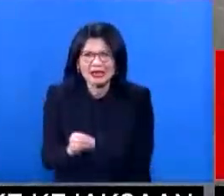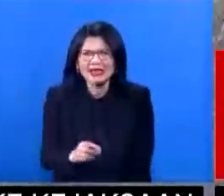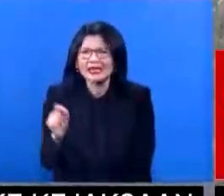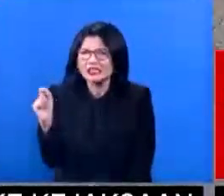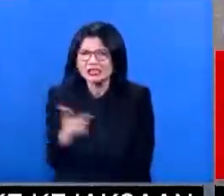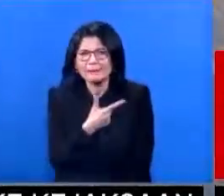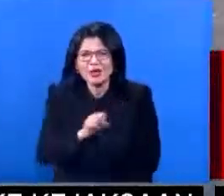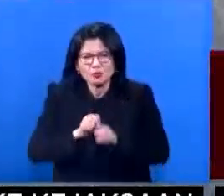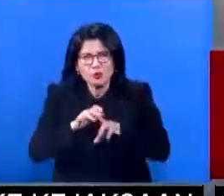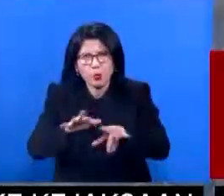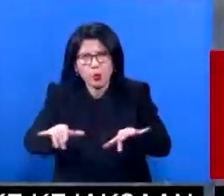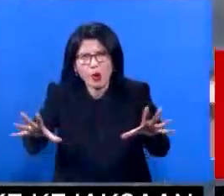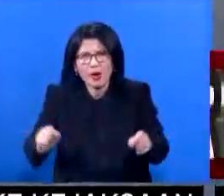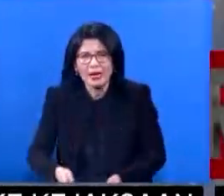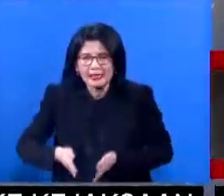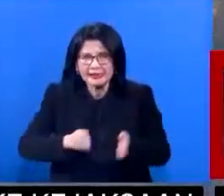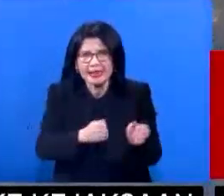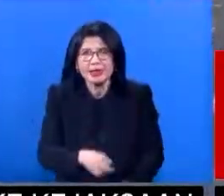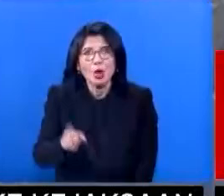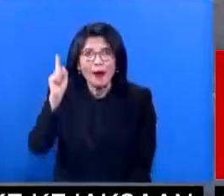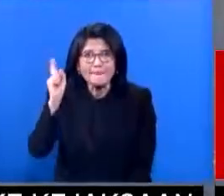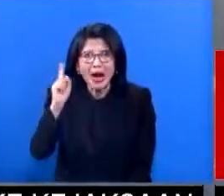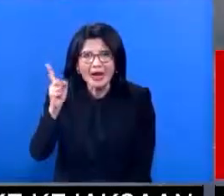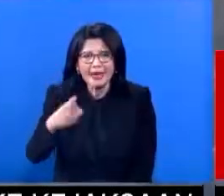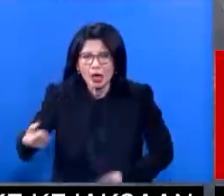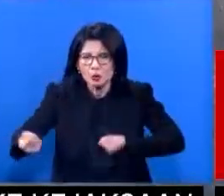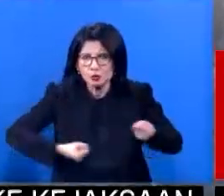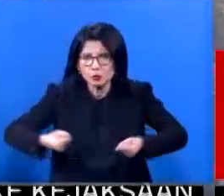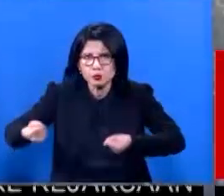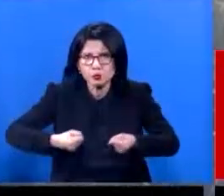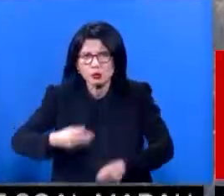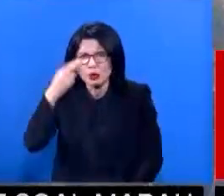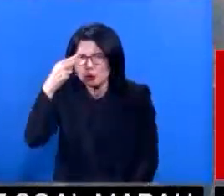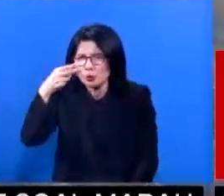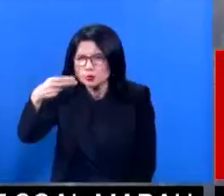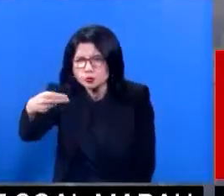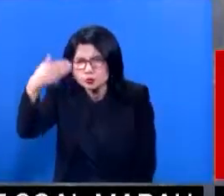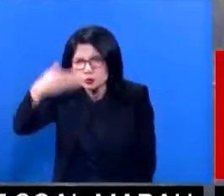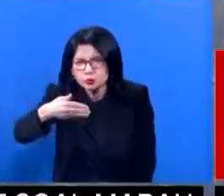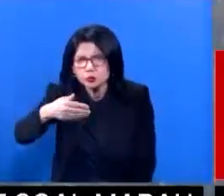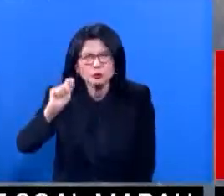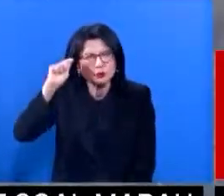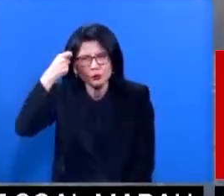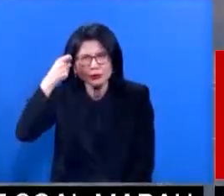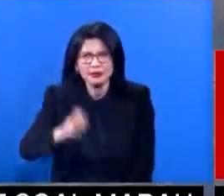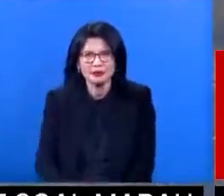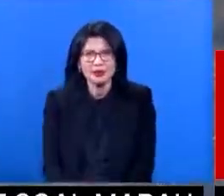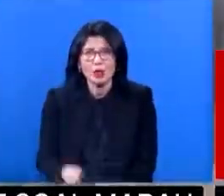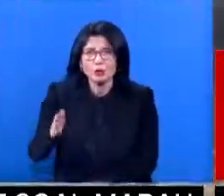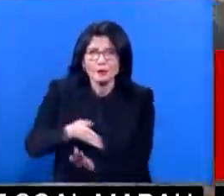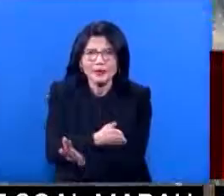ke tepi jalan raya. Kondisi ini membahayakan para pengendara lantaran jarak pandang menjadi terbatas. Untuk menghindari kecelakaan,